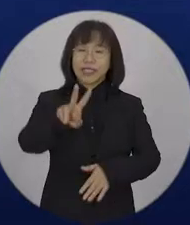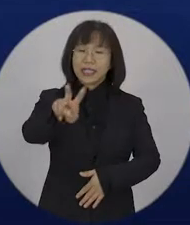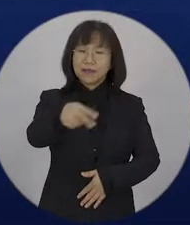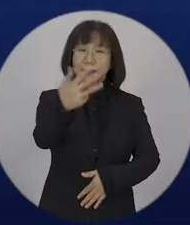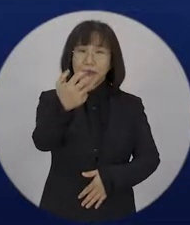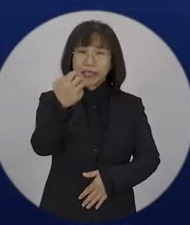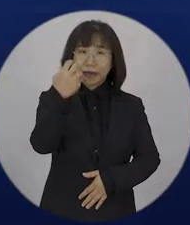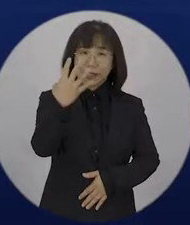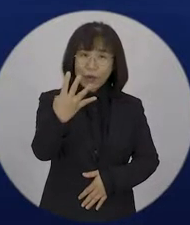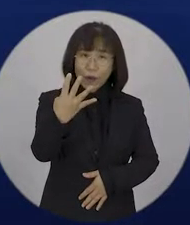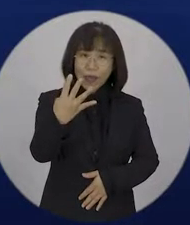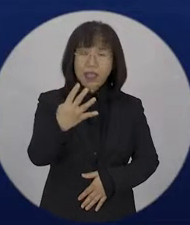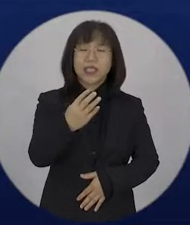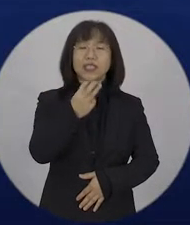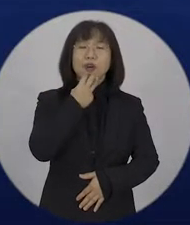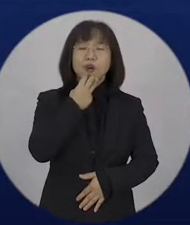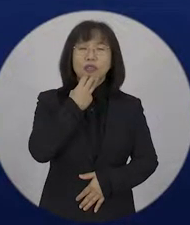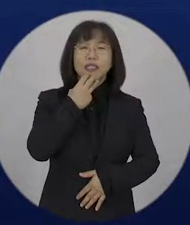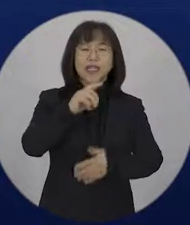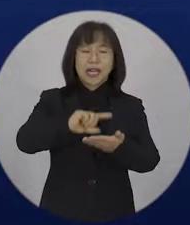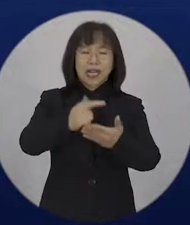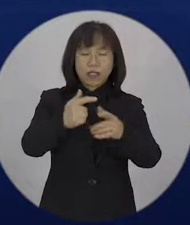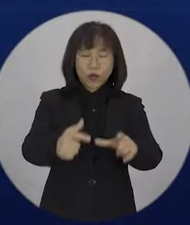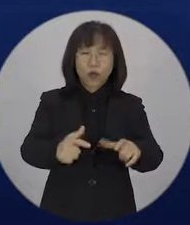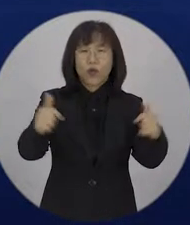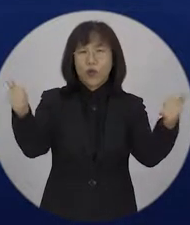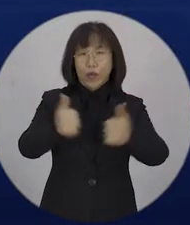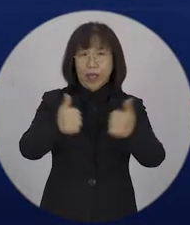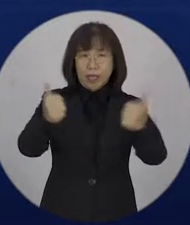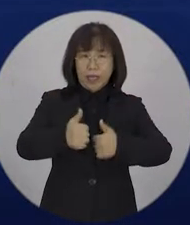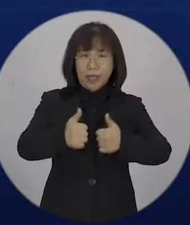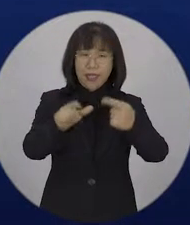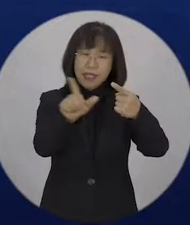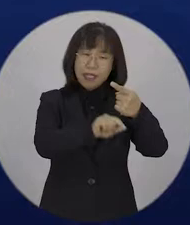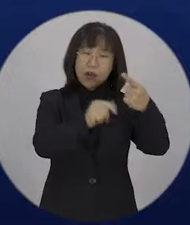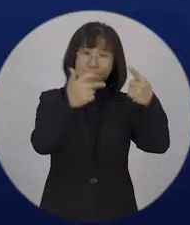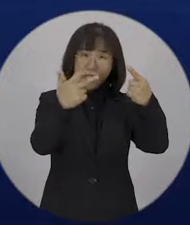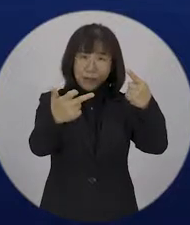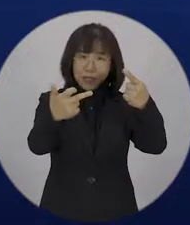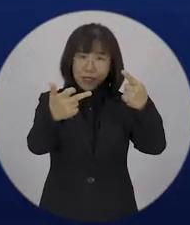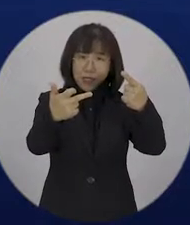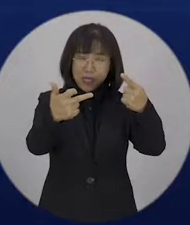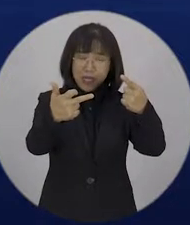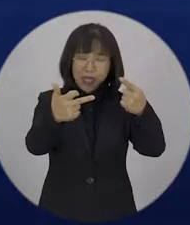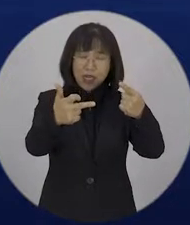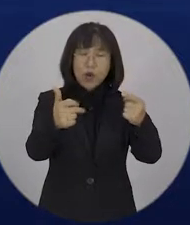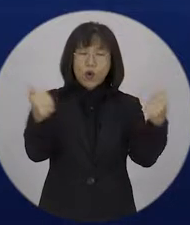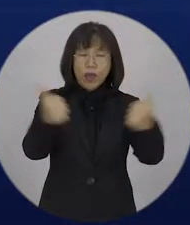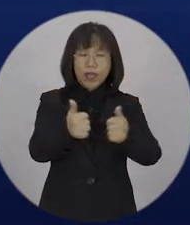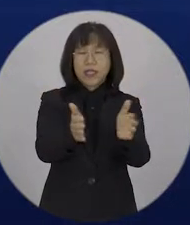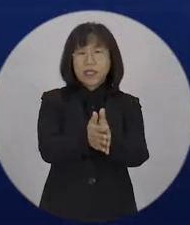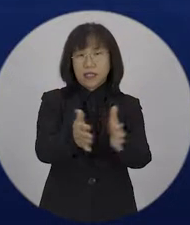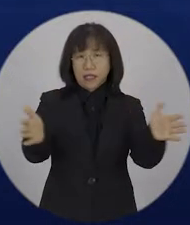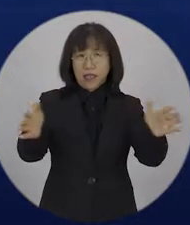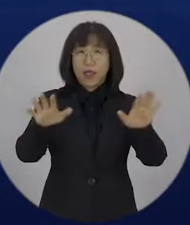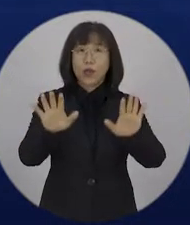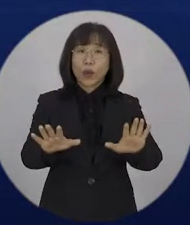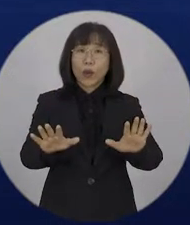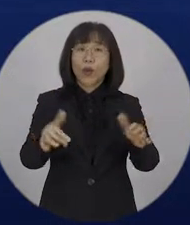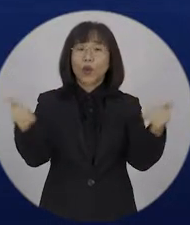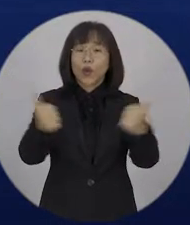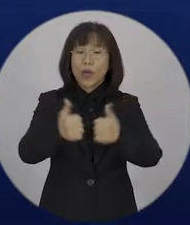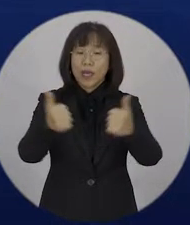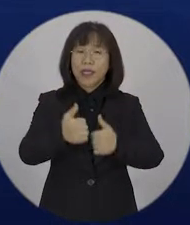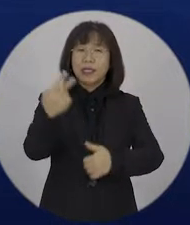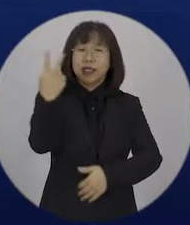제 284회 서울특별시 강서구 회 임시회가 지난 17일 1차 본회의 로 개최했습니다 이번 임시